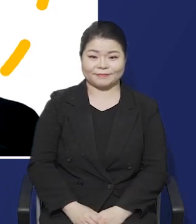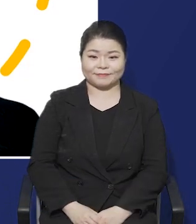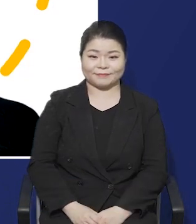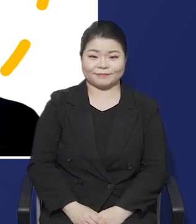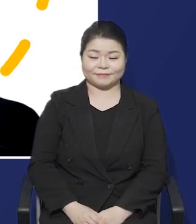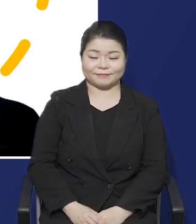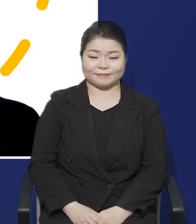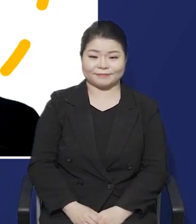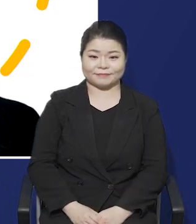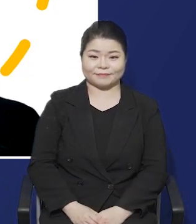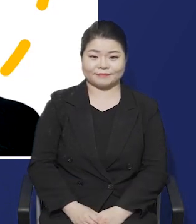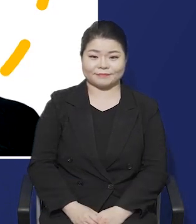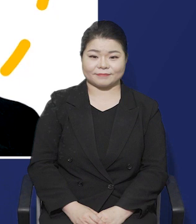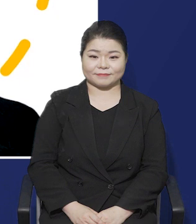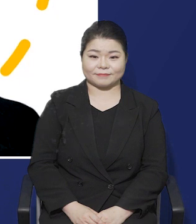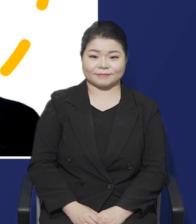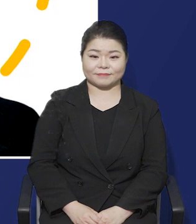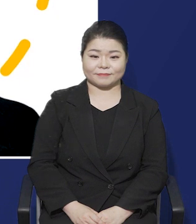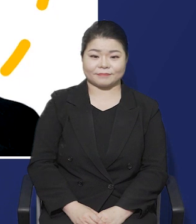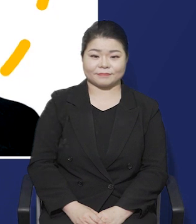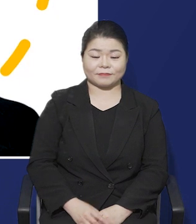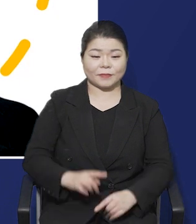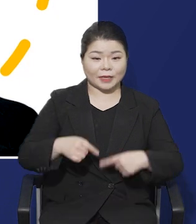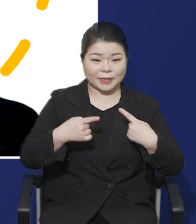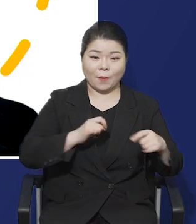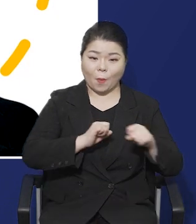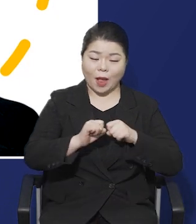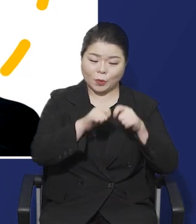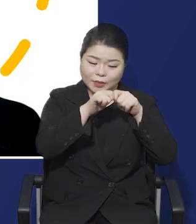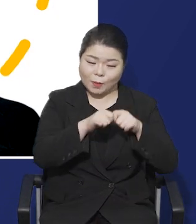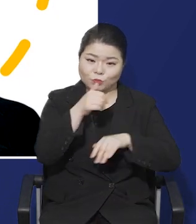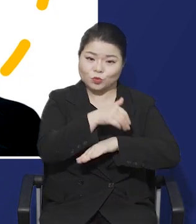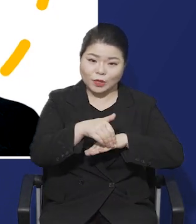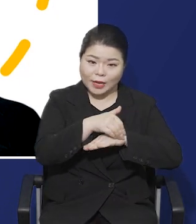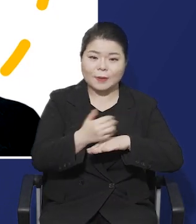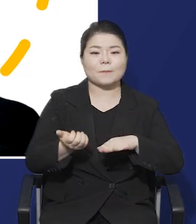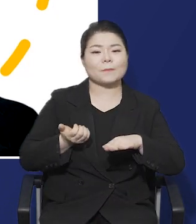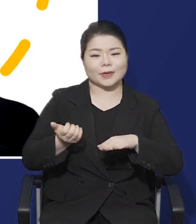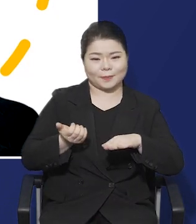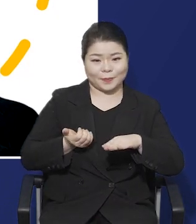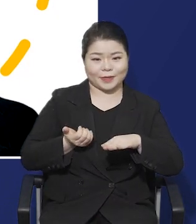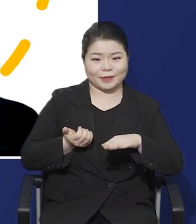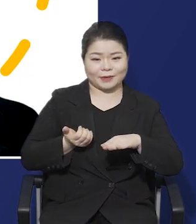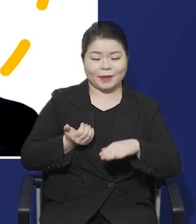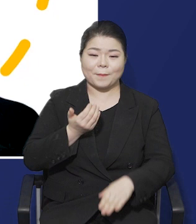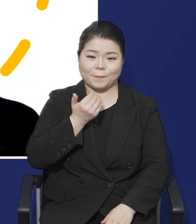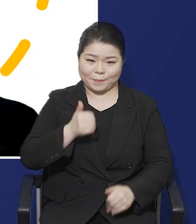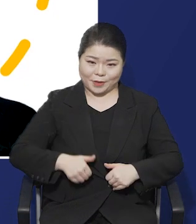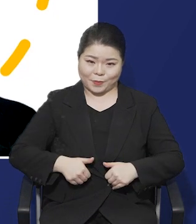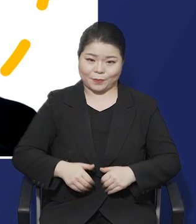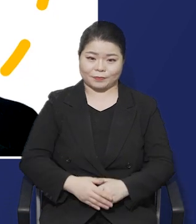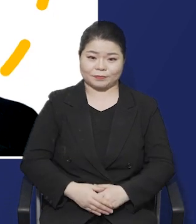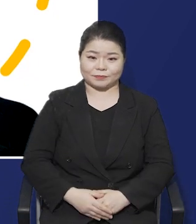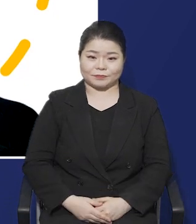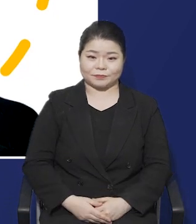수립을 해야 됩니다. 그리고 참가 활동 세부 계획을 사전에 할 수 있어야 합니다.